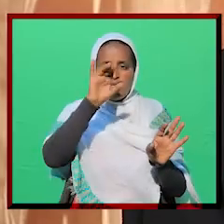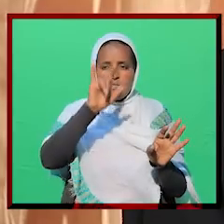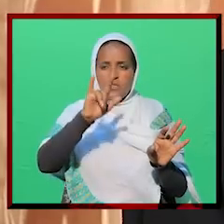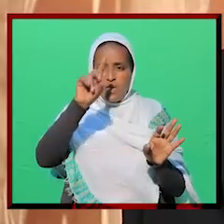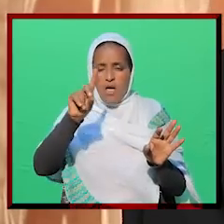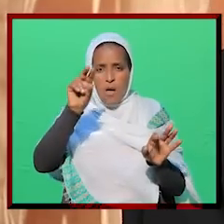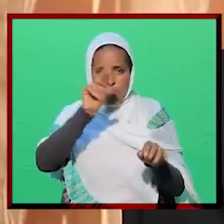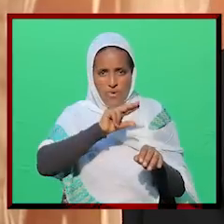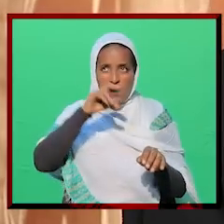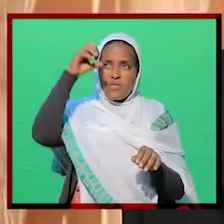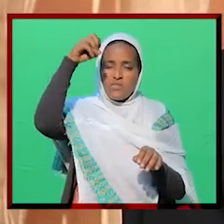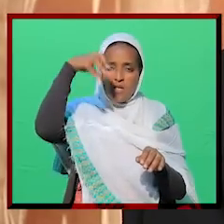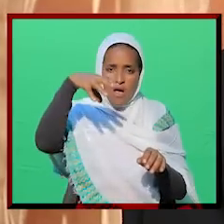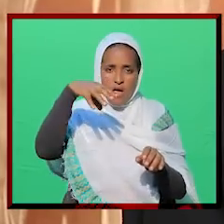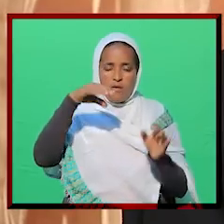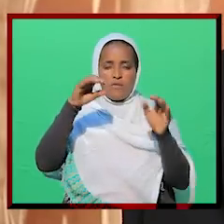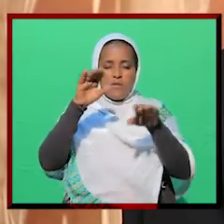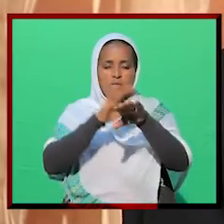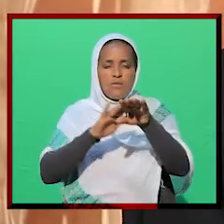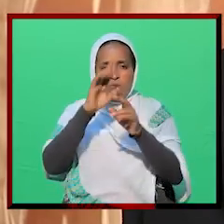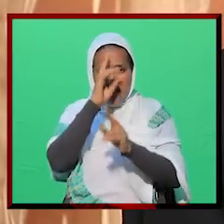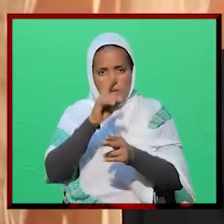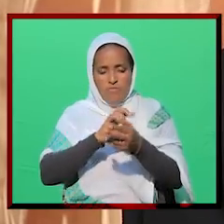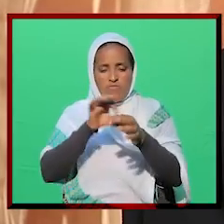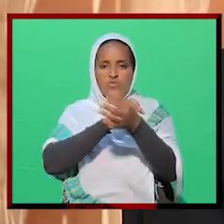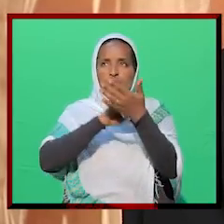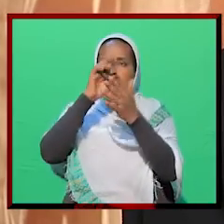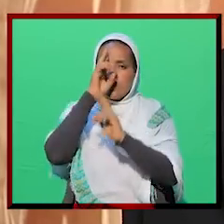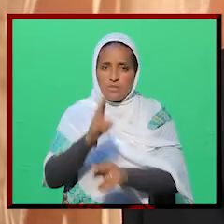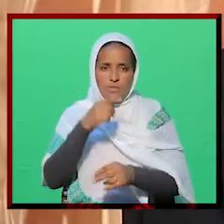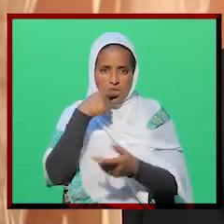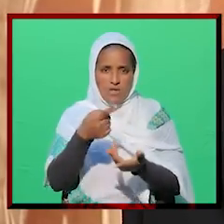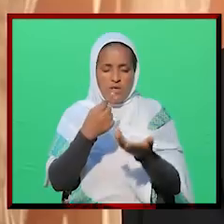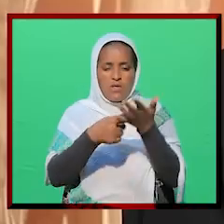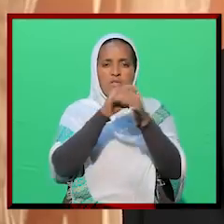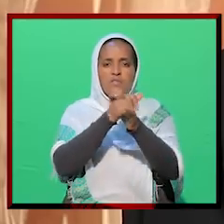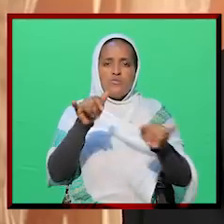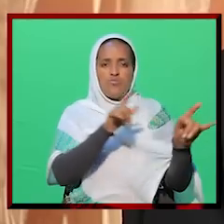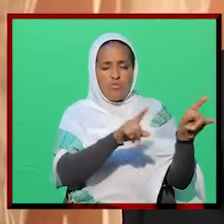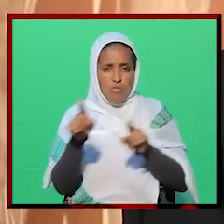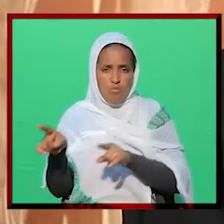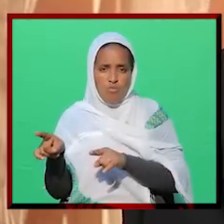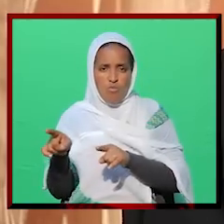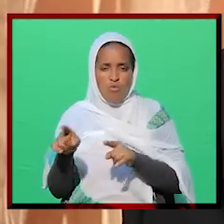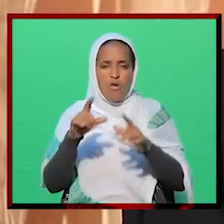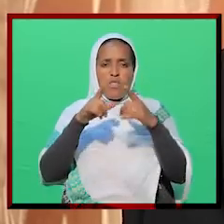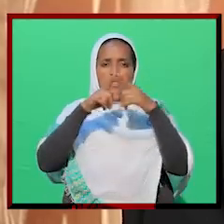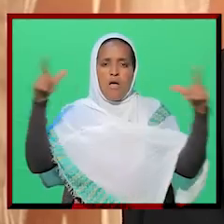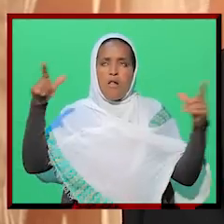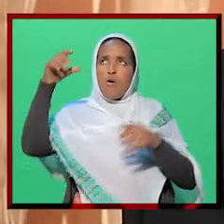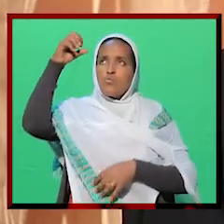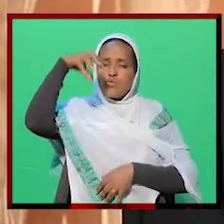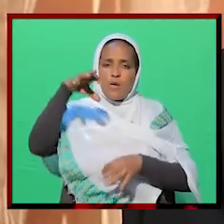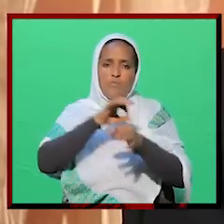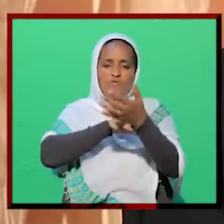ለዚህ ነው ሊቃውንቱ በቅንያቸው ይህንን እያሰ ስላብርሆ